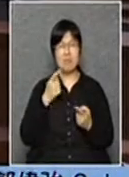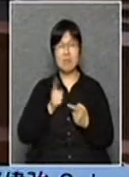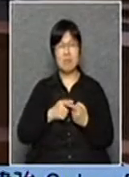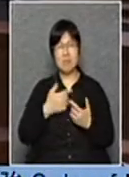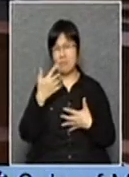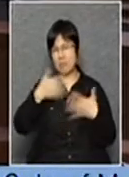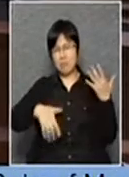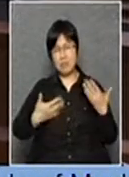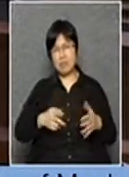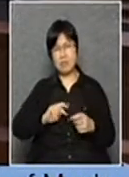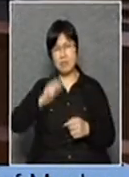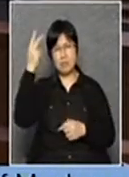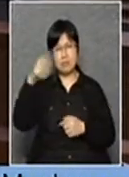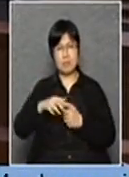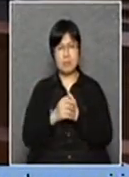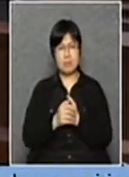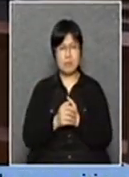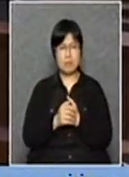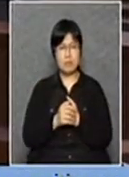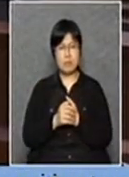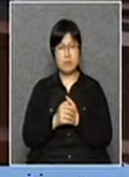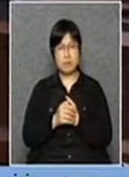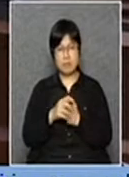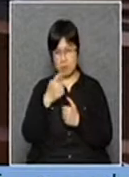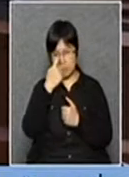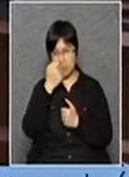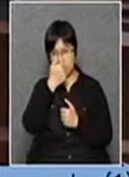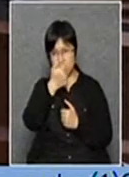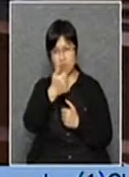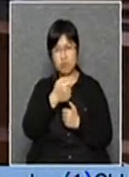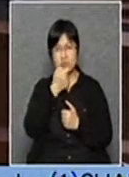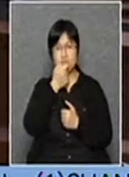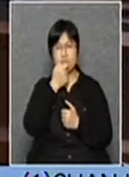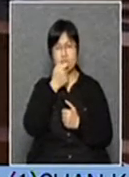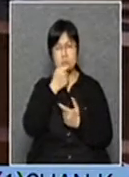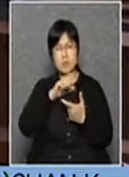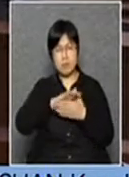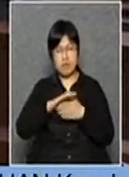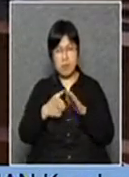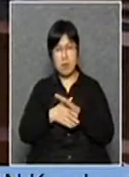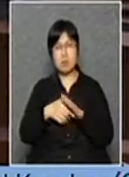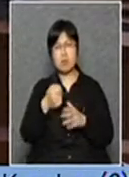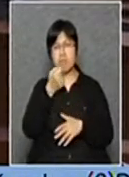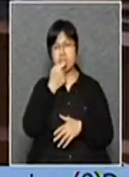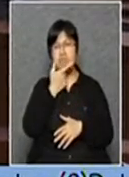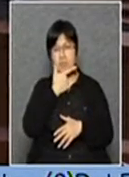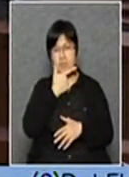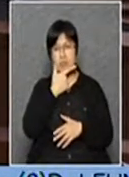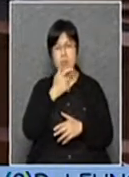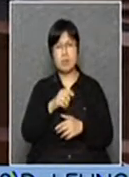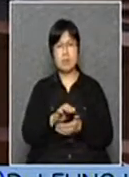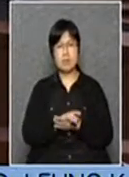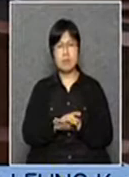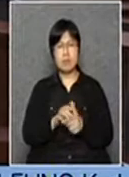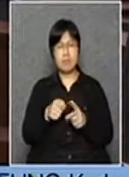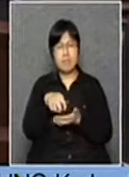念來。反為英國人好，你喜歡他文化好，不喜歡他文化好，他們的 civil servant 的概